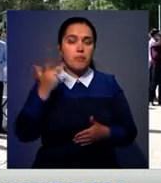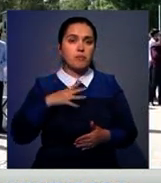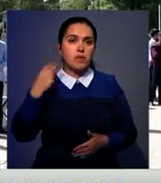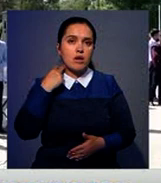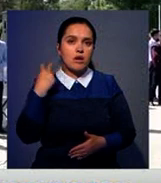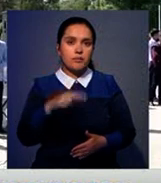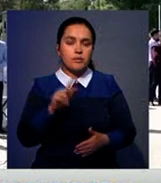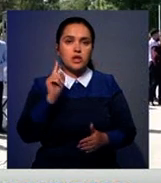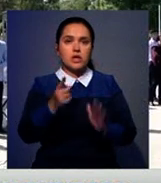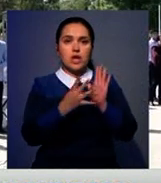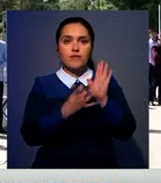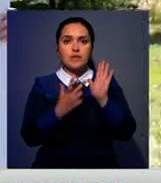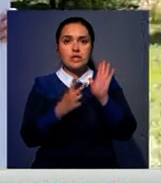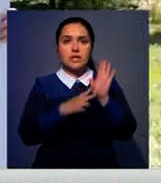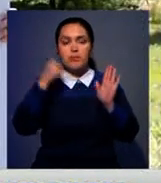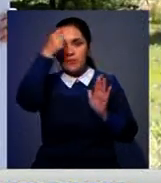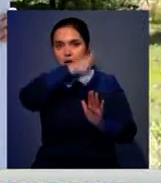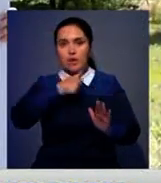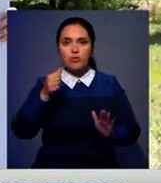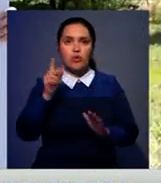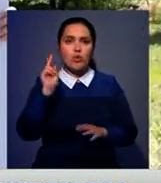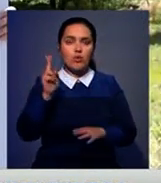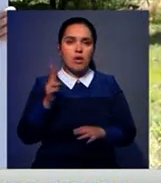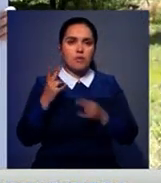в 1937 году по доносу одного из